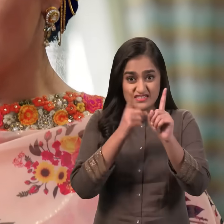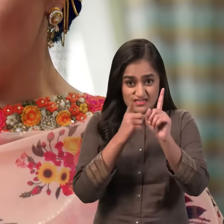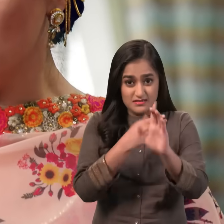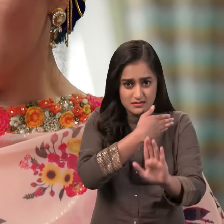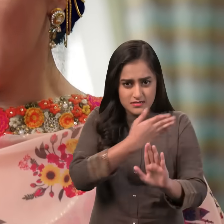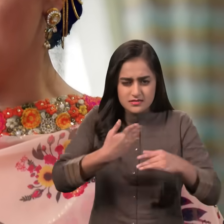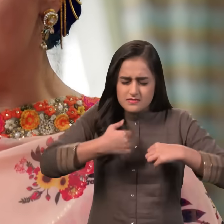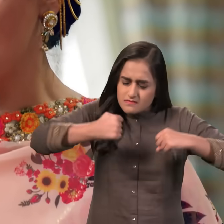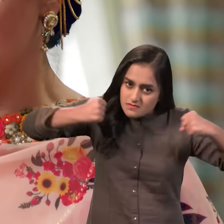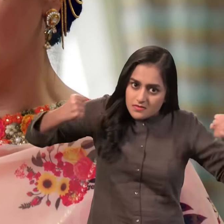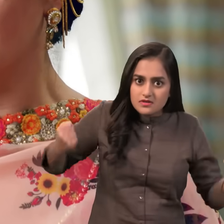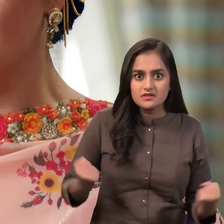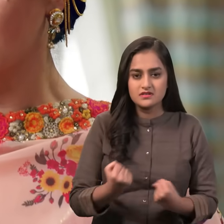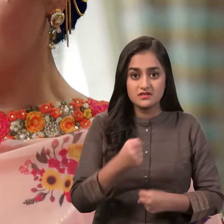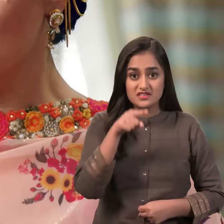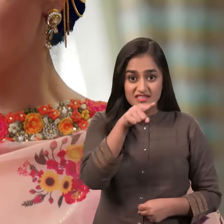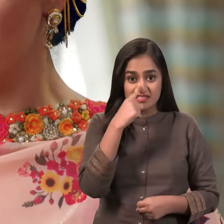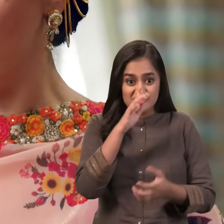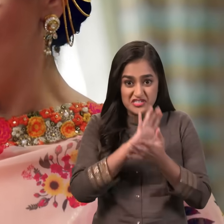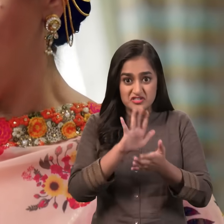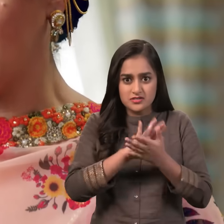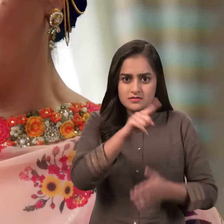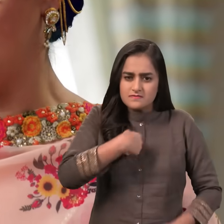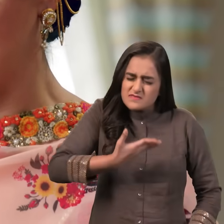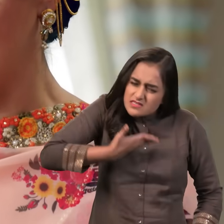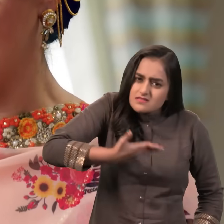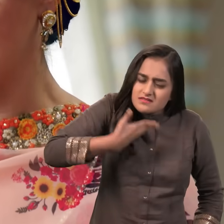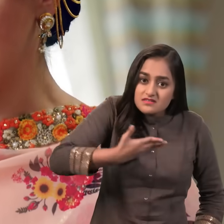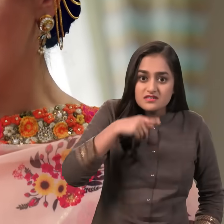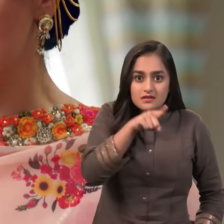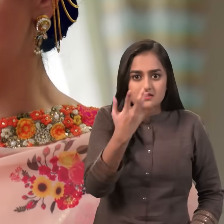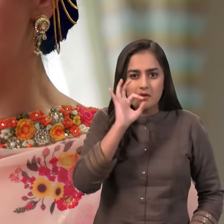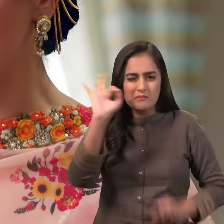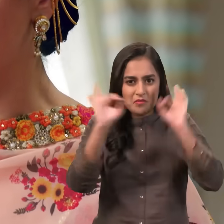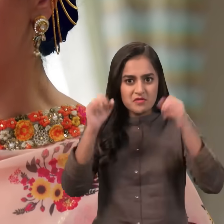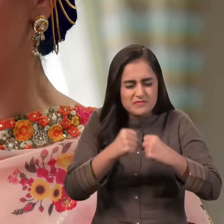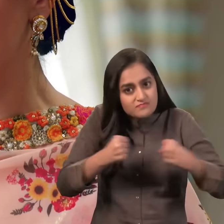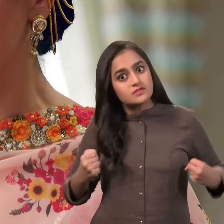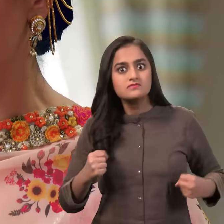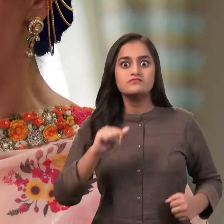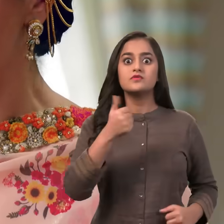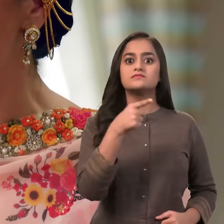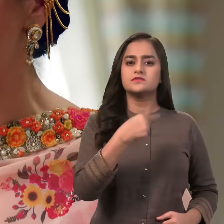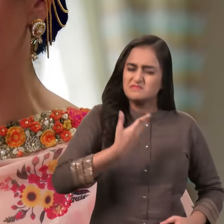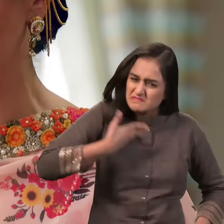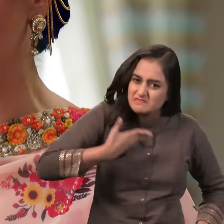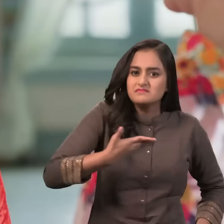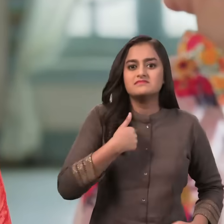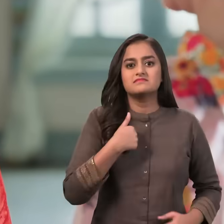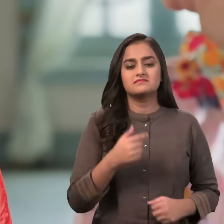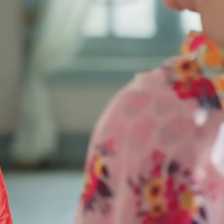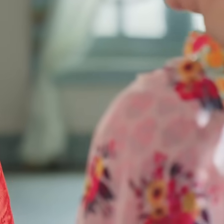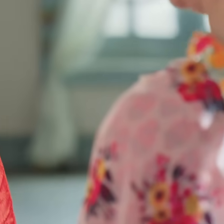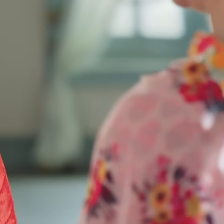इतने सालों की मेरी मेहनत है उसे वो बागी किन्नर बनाने की जिसमें बगावत करने की हिम्मत हो।